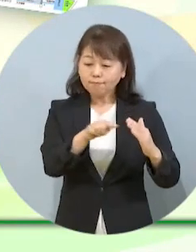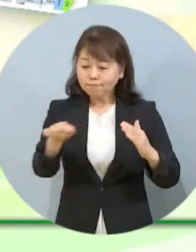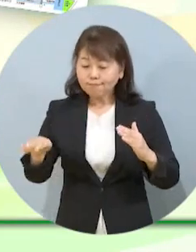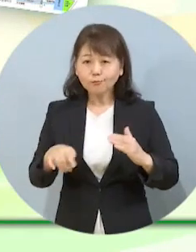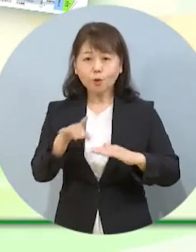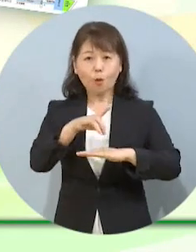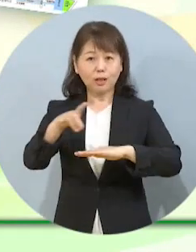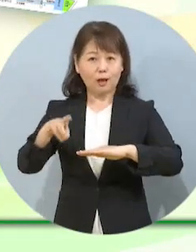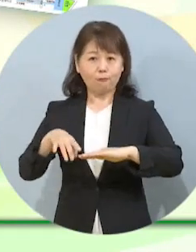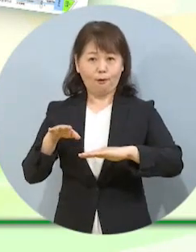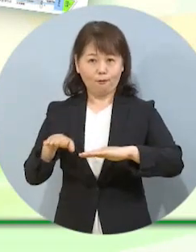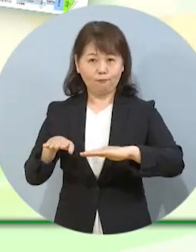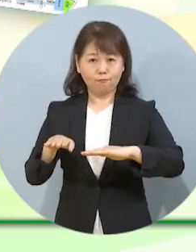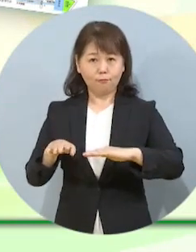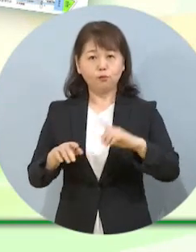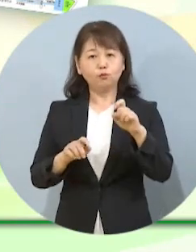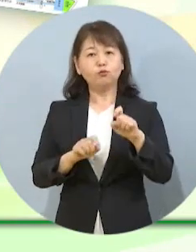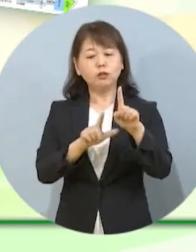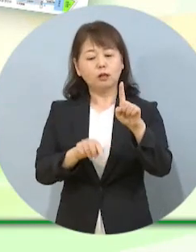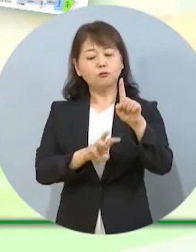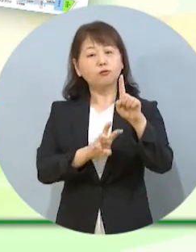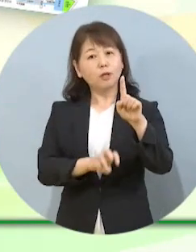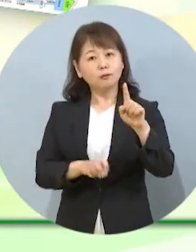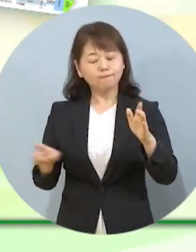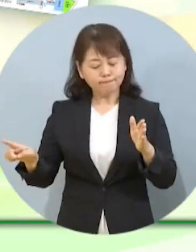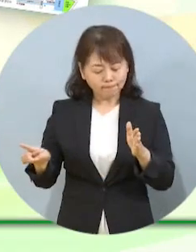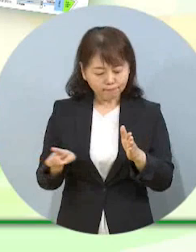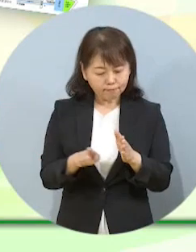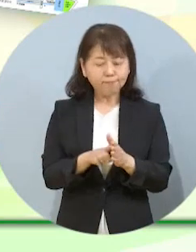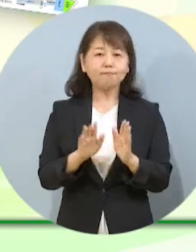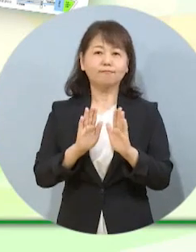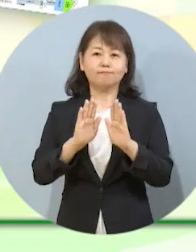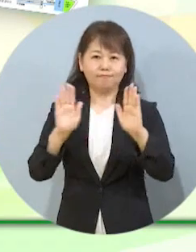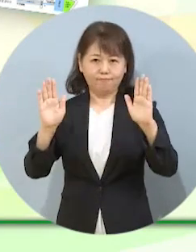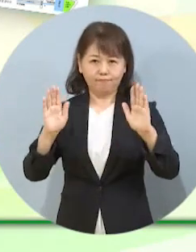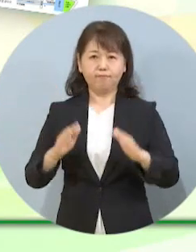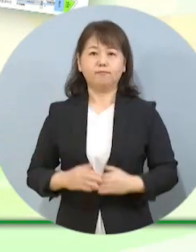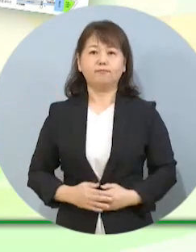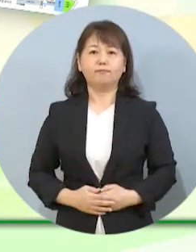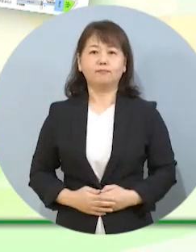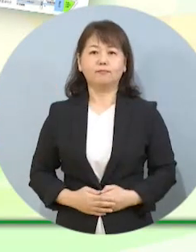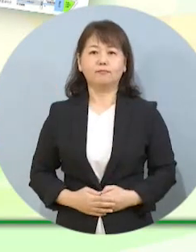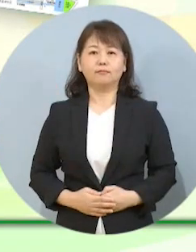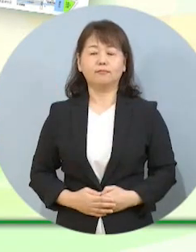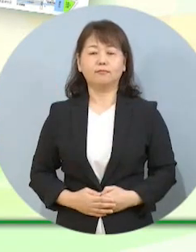は来月30日木曜日まで開催されています。